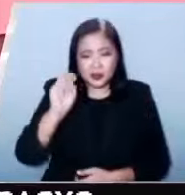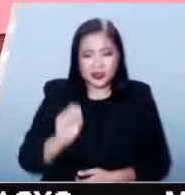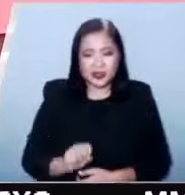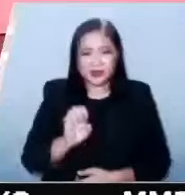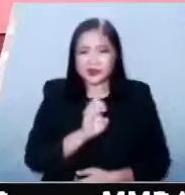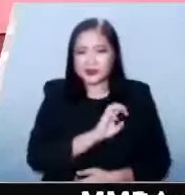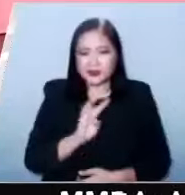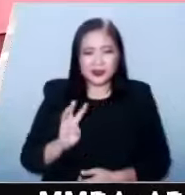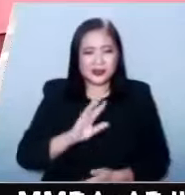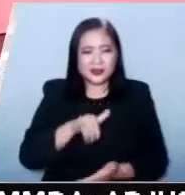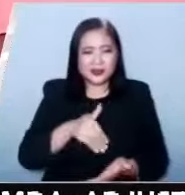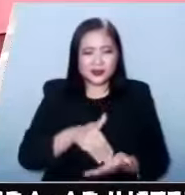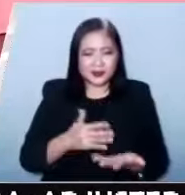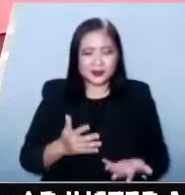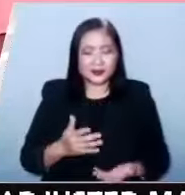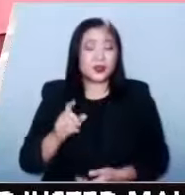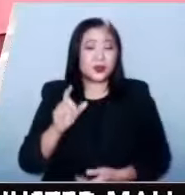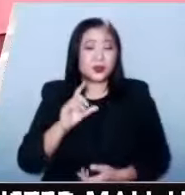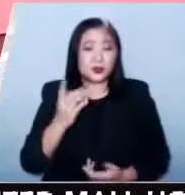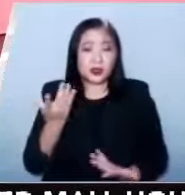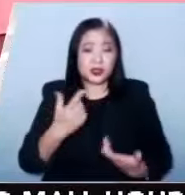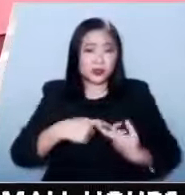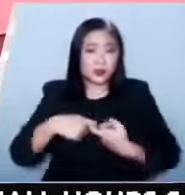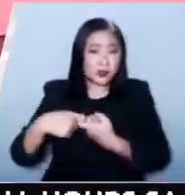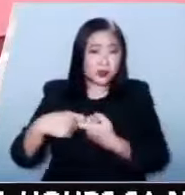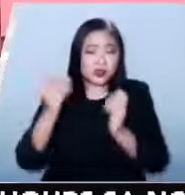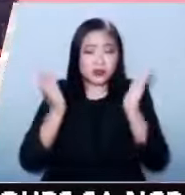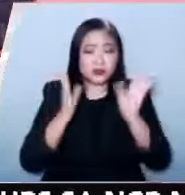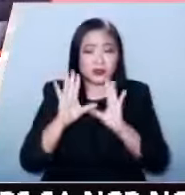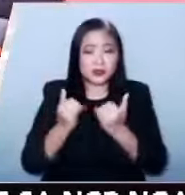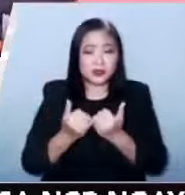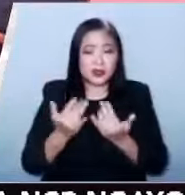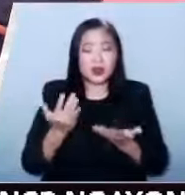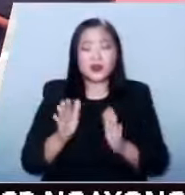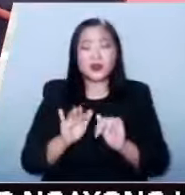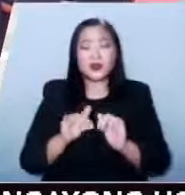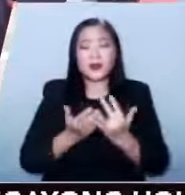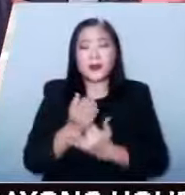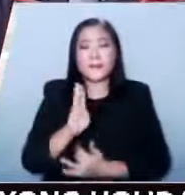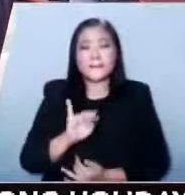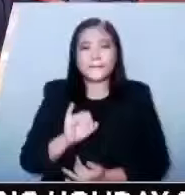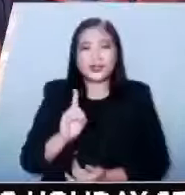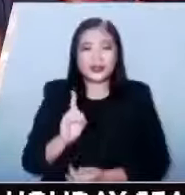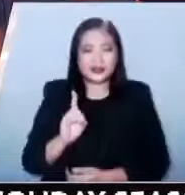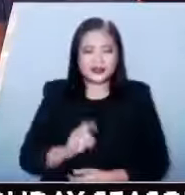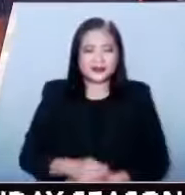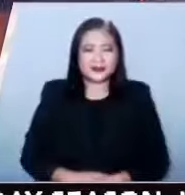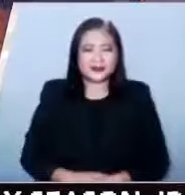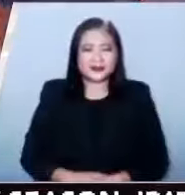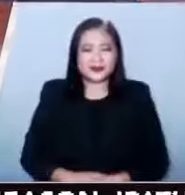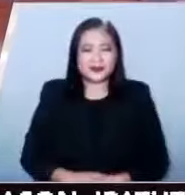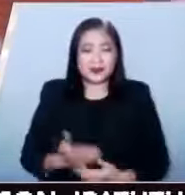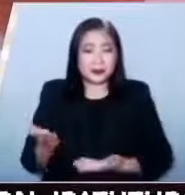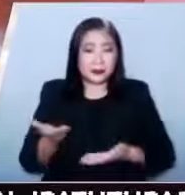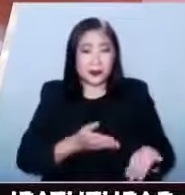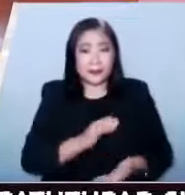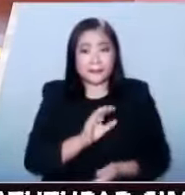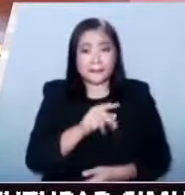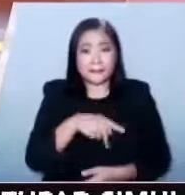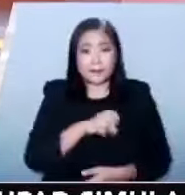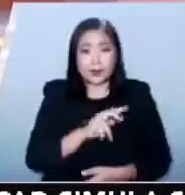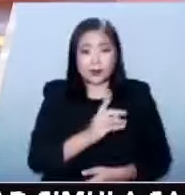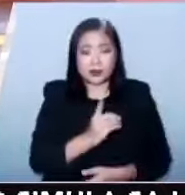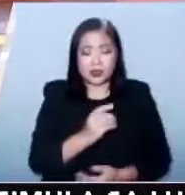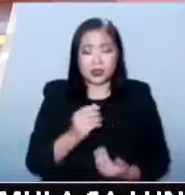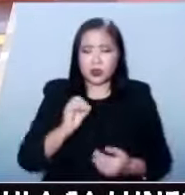ang mga towing service company sa pamamagitan ng bidding. At imbes na diretso sa impounding area, magkakaroon ng option ang may-ari na